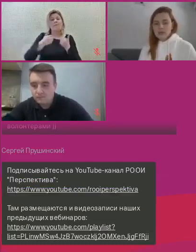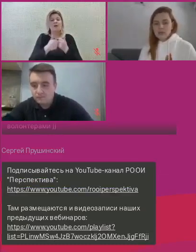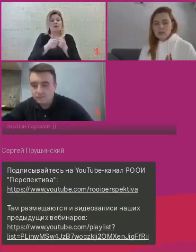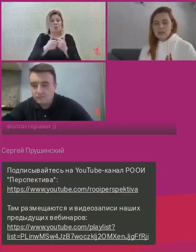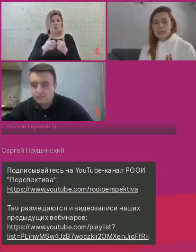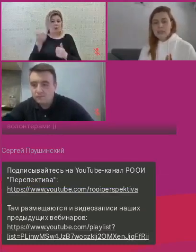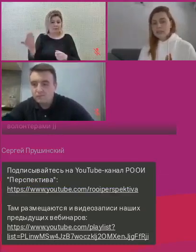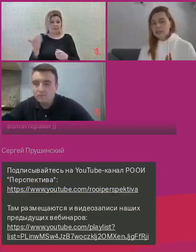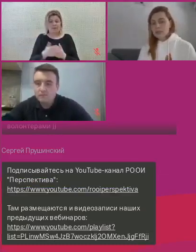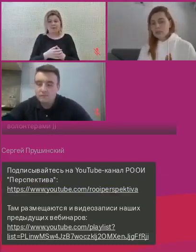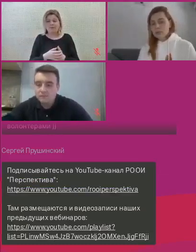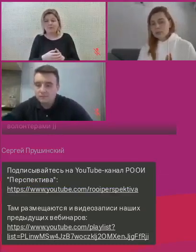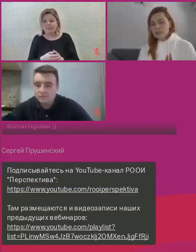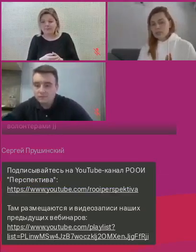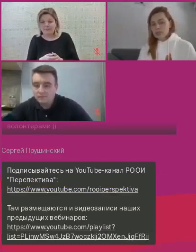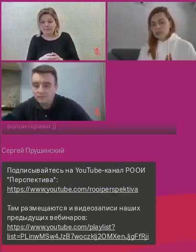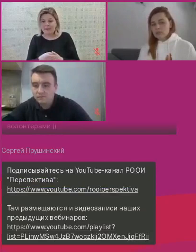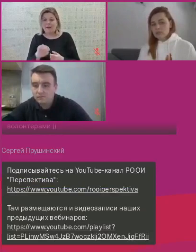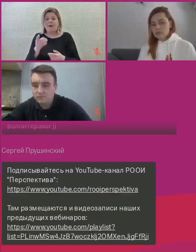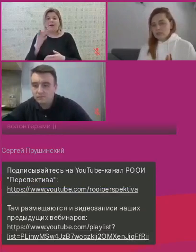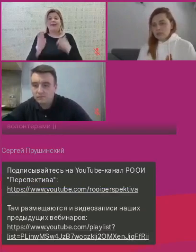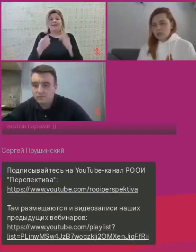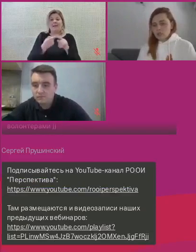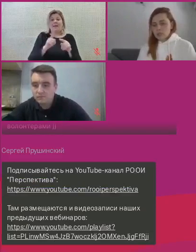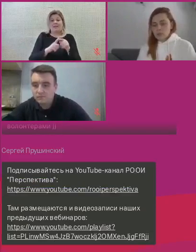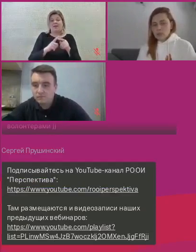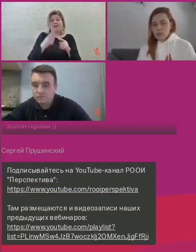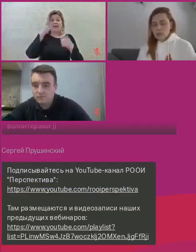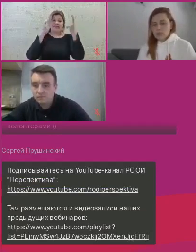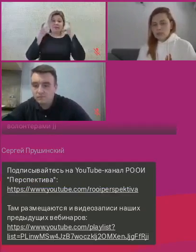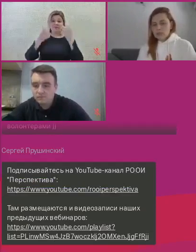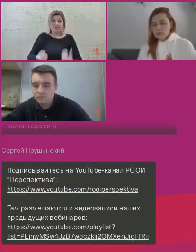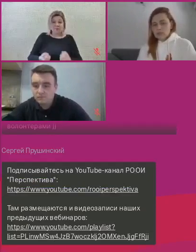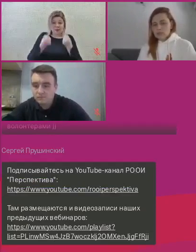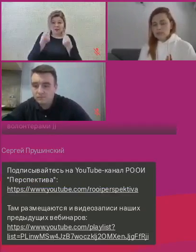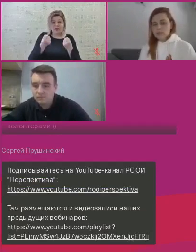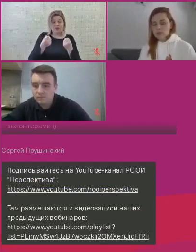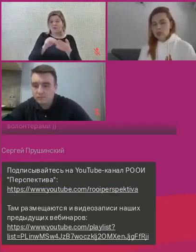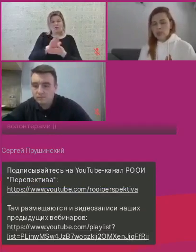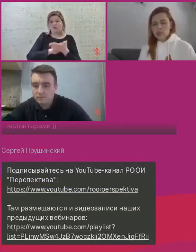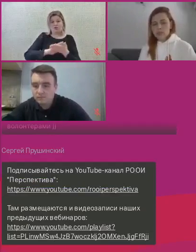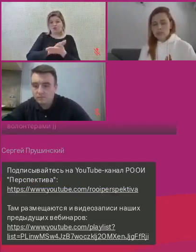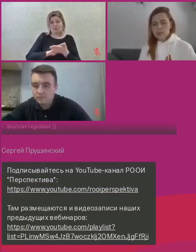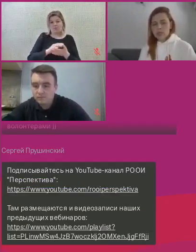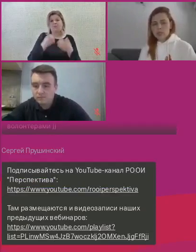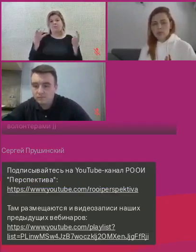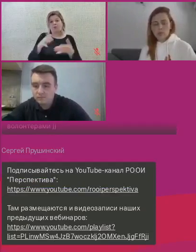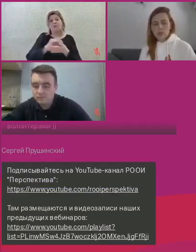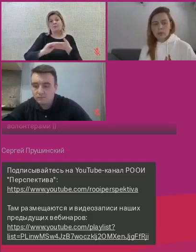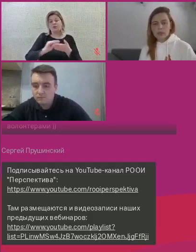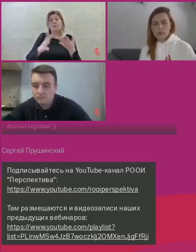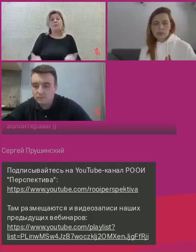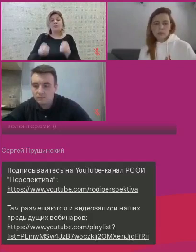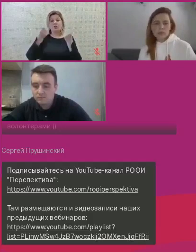Партнеров, если это информационная поддержка, то ничем, просто пишем, поддержите нас,